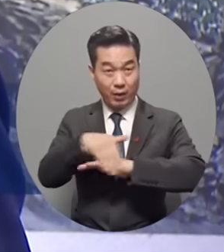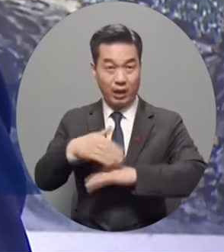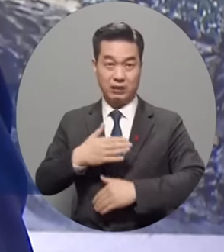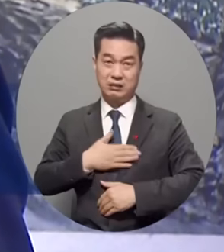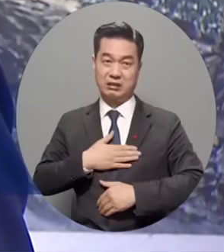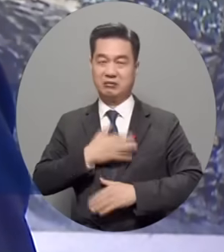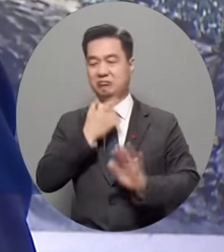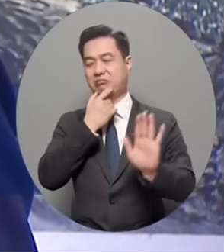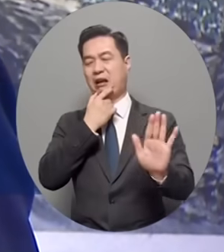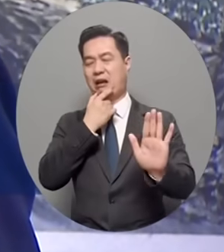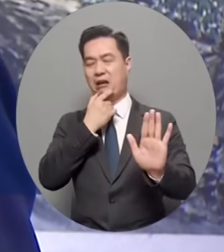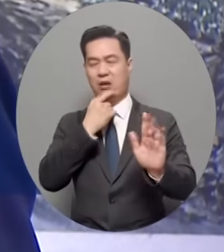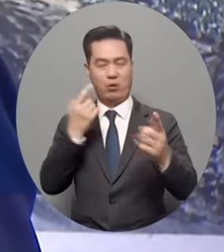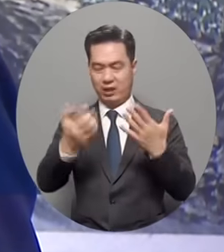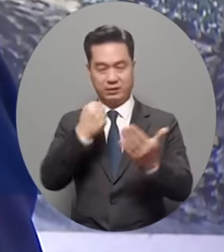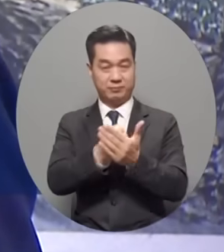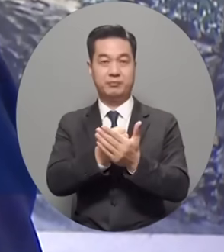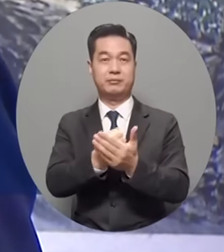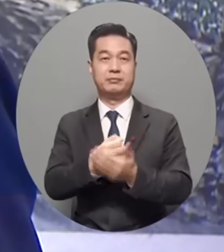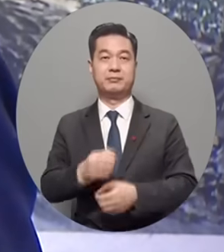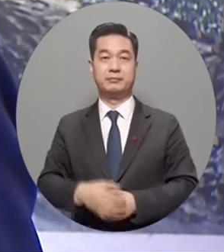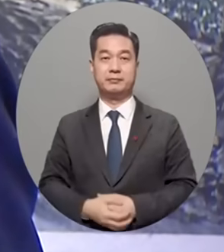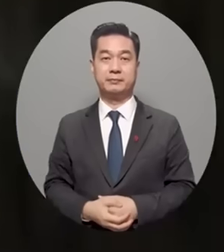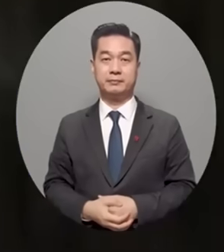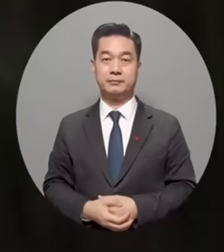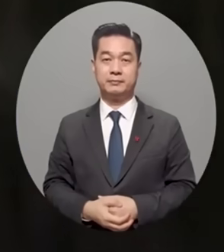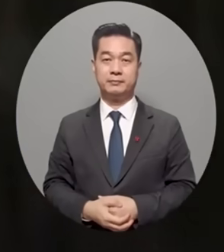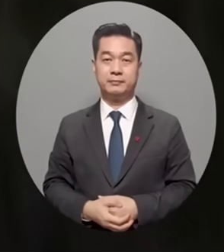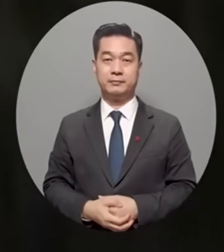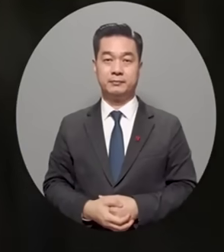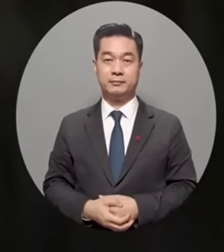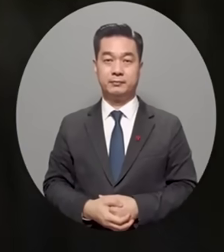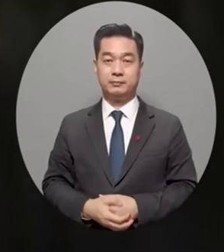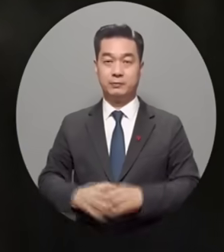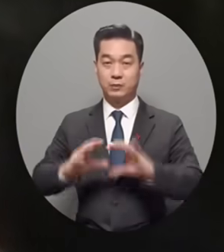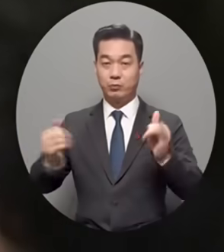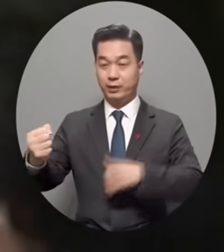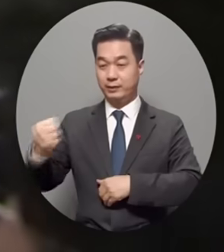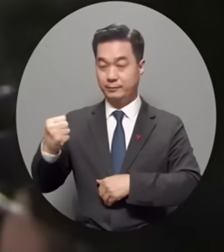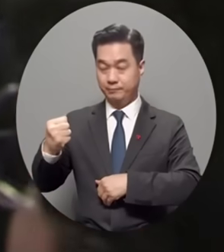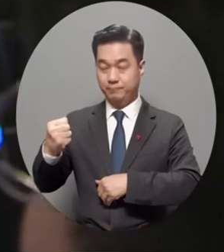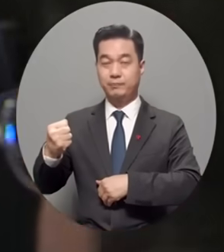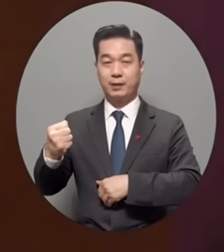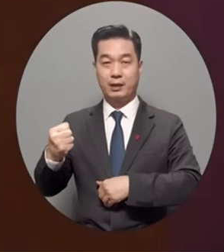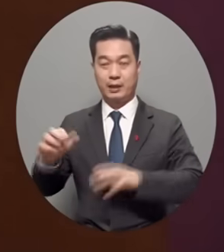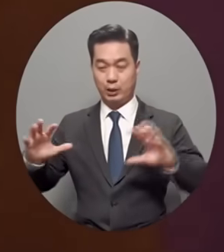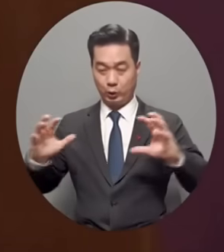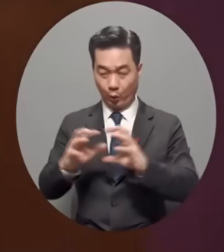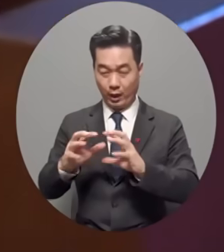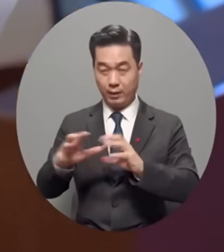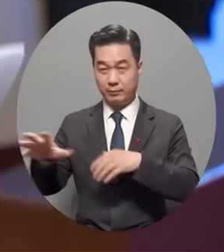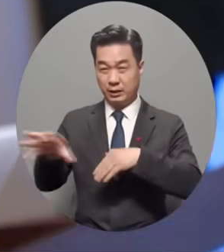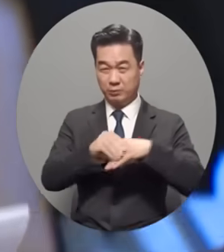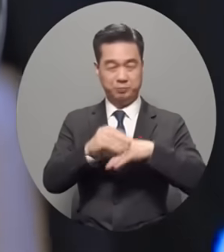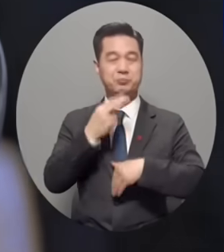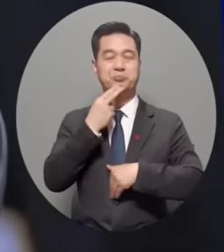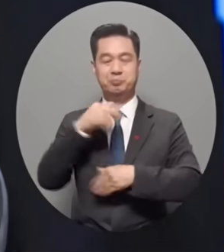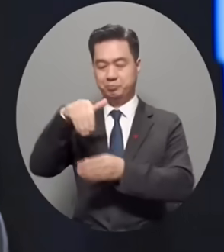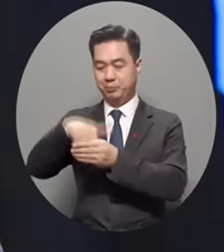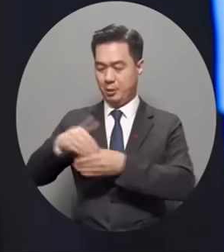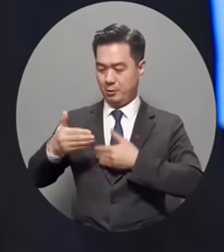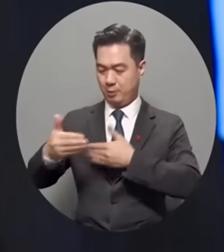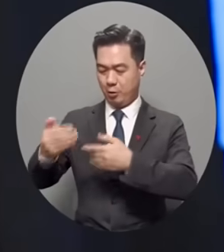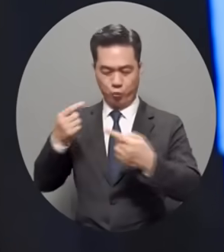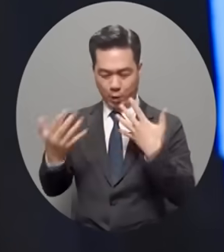부정하고 시작하겠다라는 말씀을 드리겠습니다. 국민의힘과의 통합이나 흡수 없이 선거를 치를 것이란 입장도